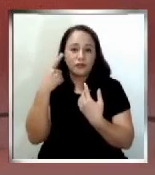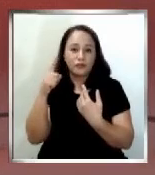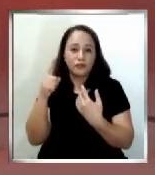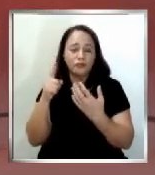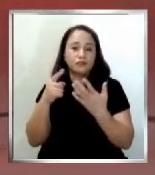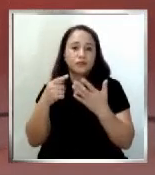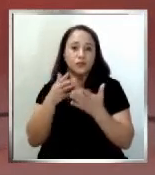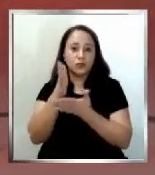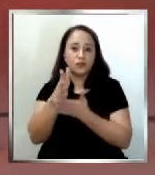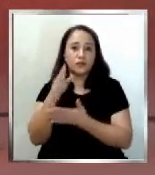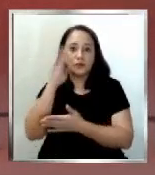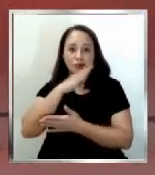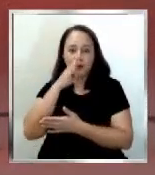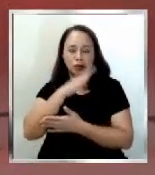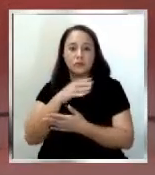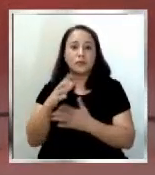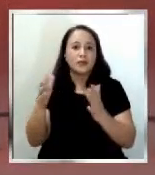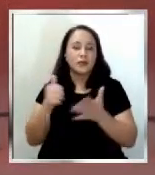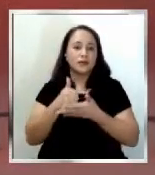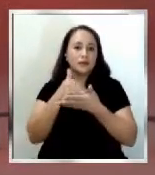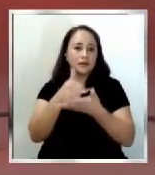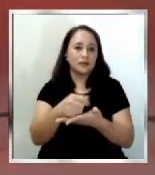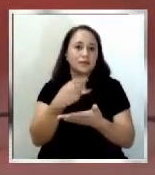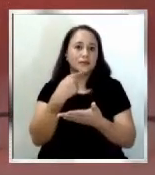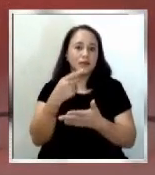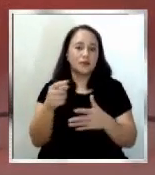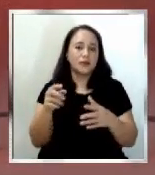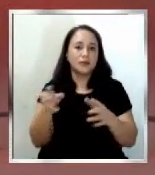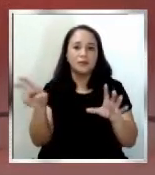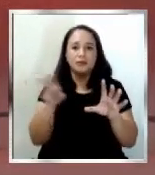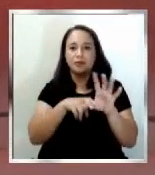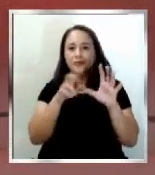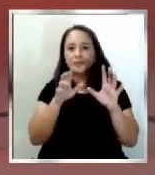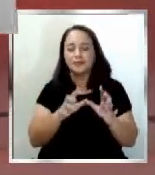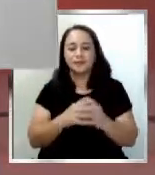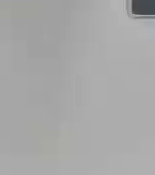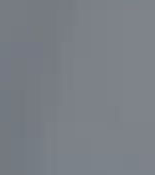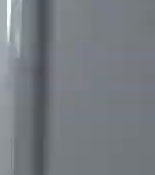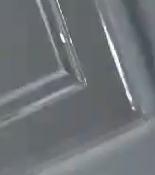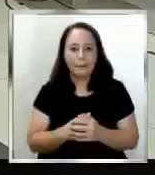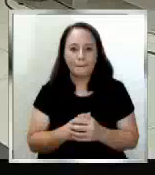Bicol. Laking tulong daw yan ayon sa ilang biyahero. Nakatutok si John Consulta.